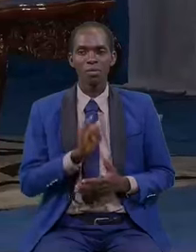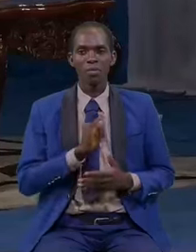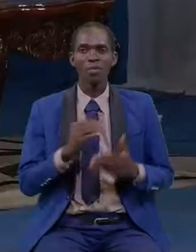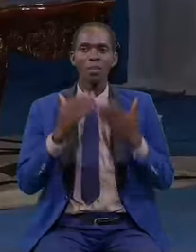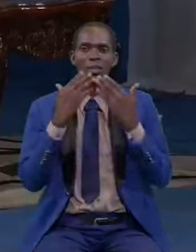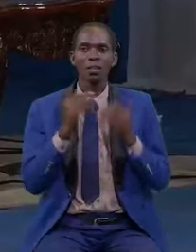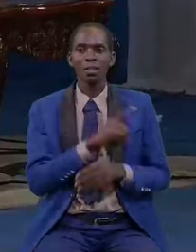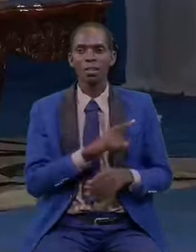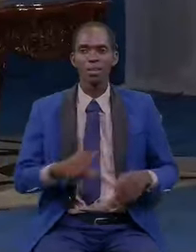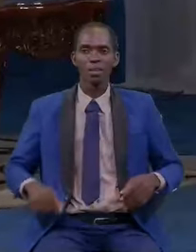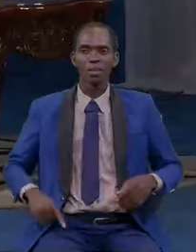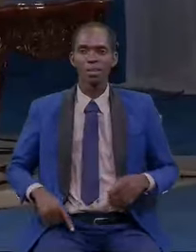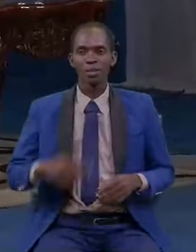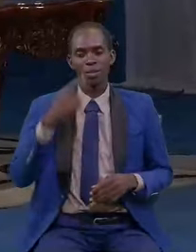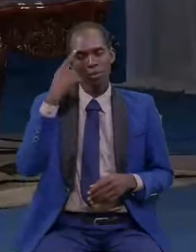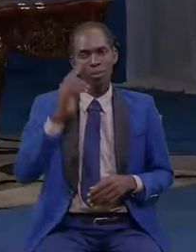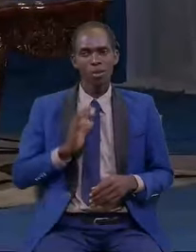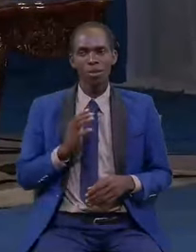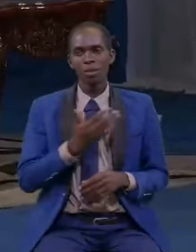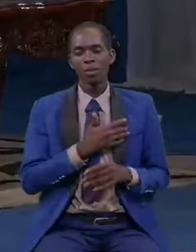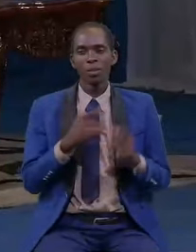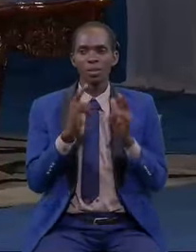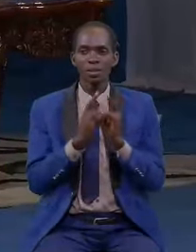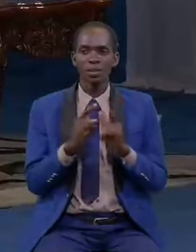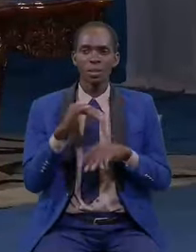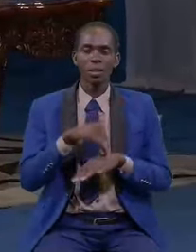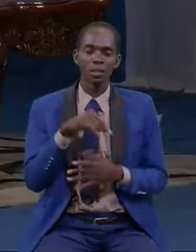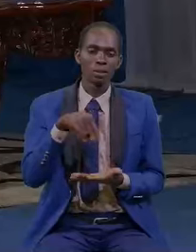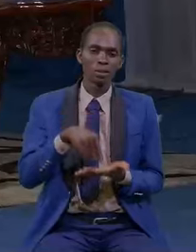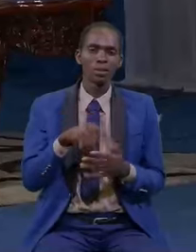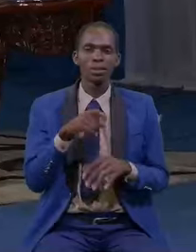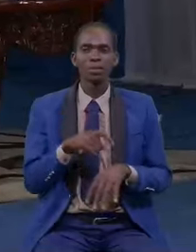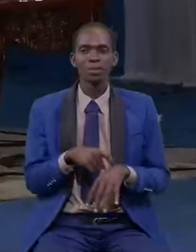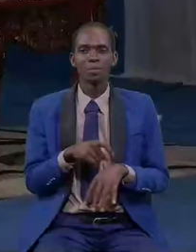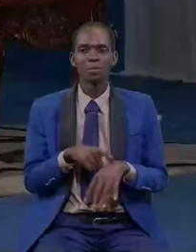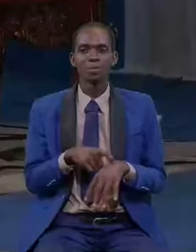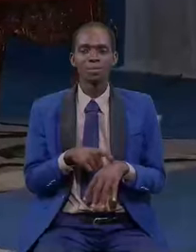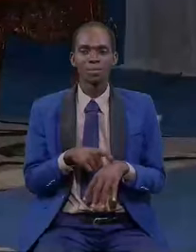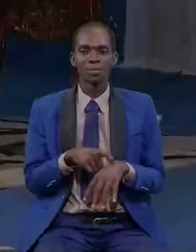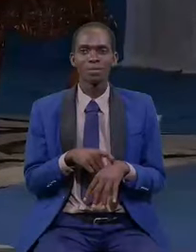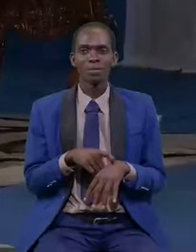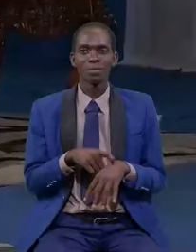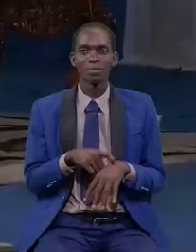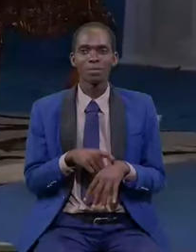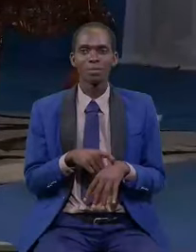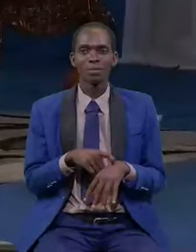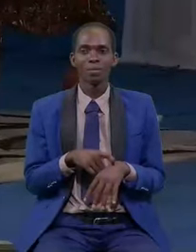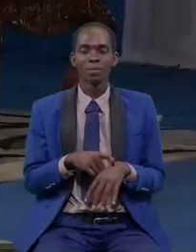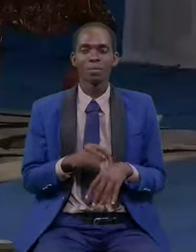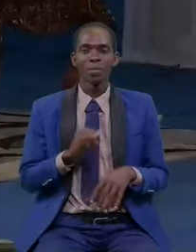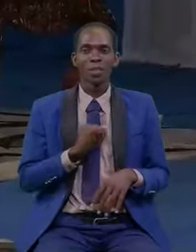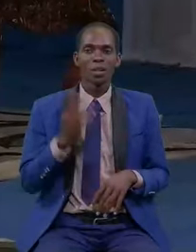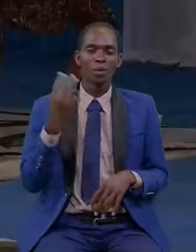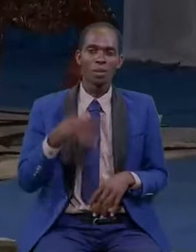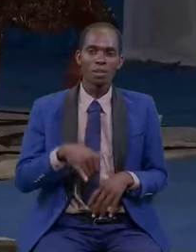Je rends grâce au Seigneur pour la retraite de cette fois-ci, la retraite au niveau mondial.